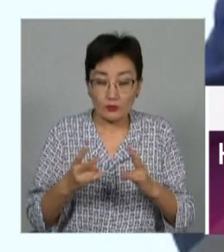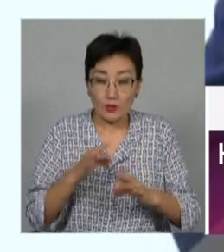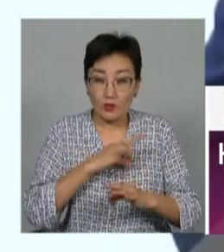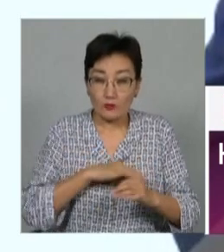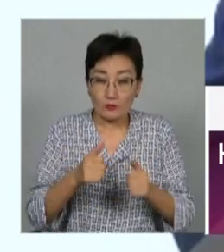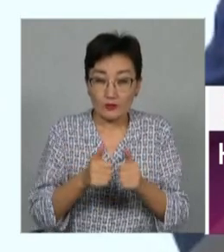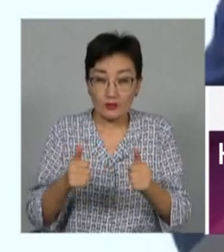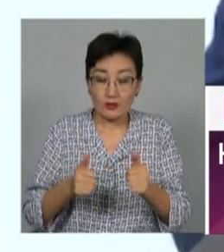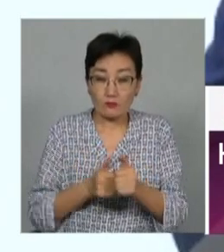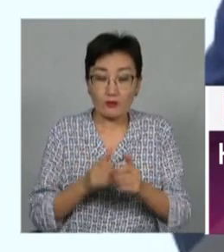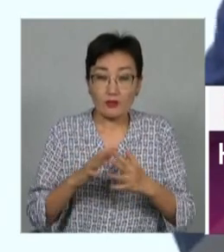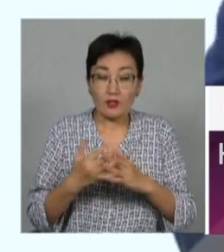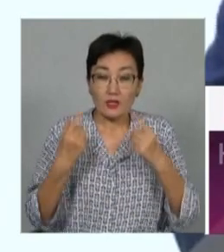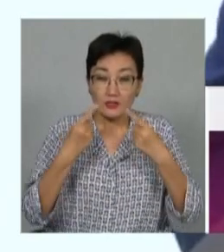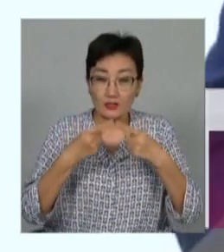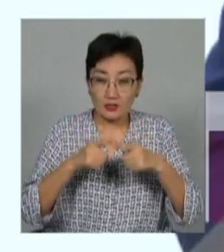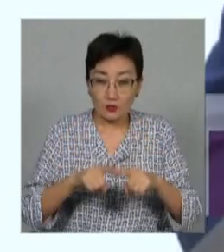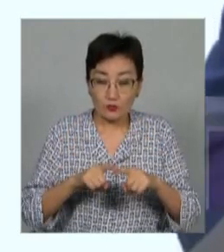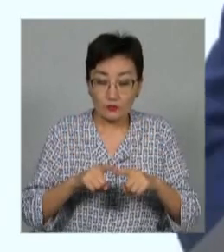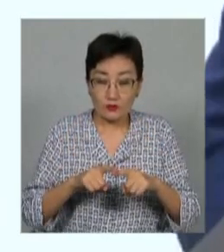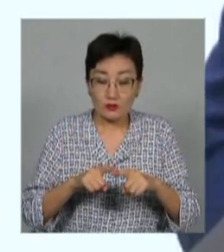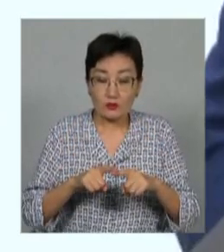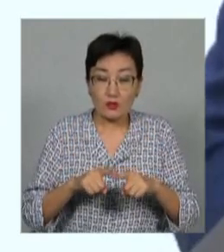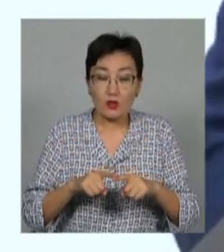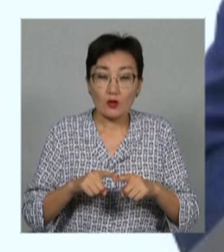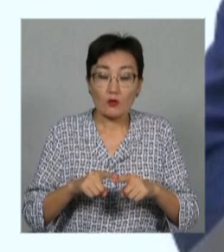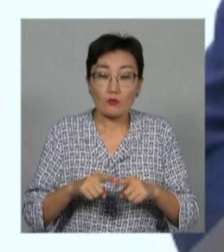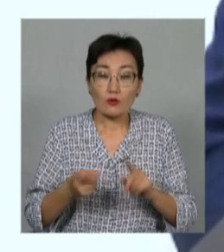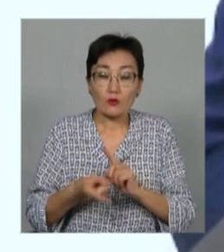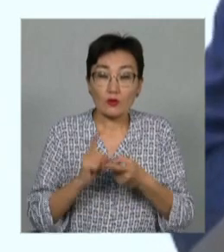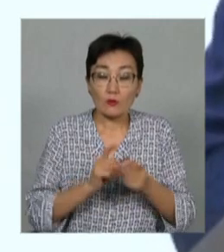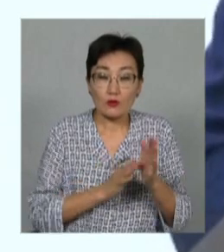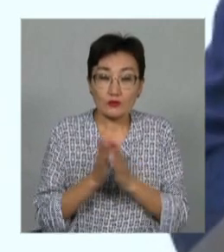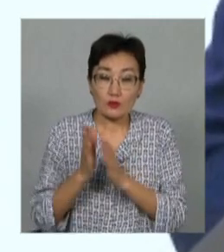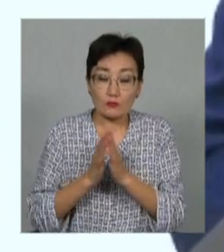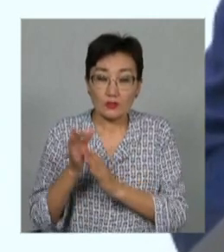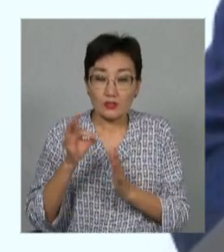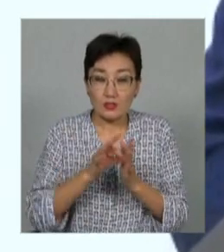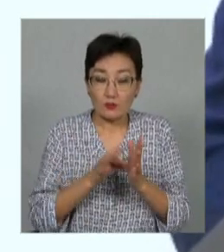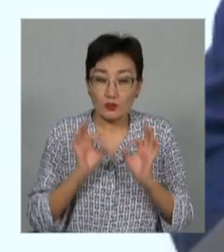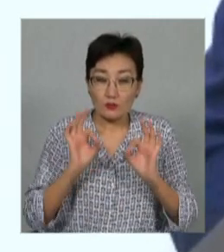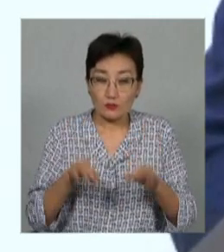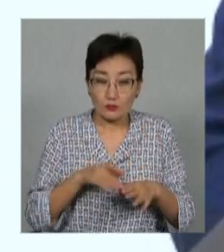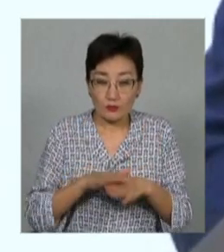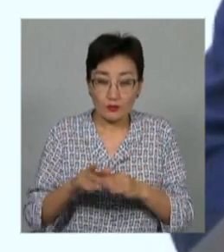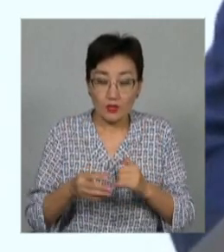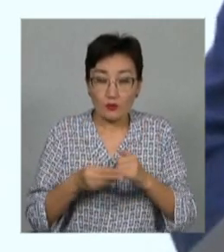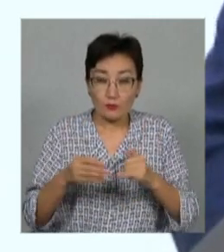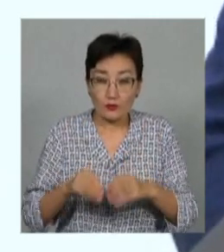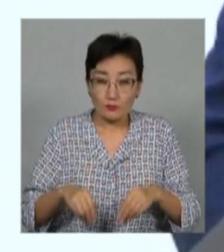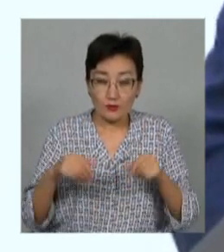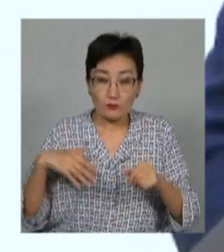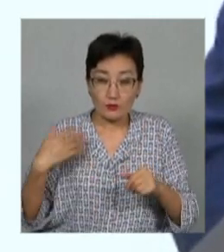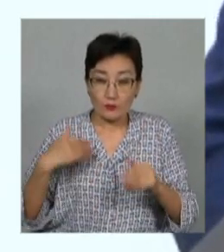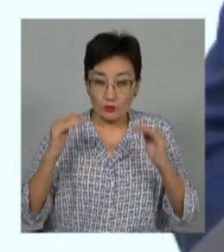қалған агротехнологиялар әлі де болса басым ауыспалы егіс қағидалары дұрыс сақталмайды. Топырақ құнарлығы